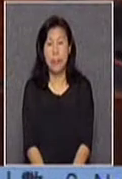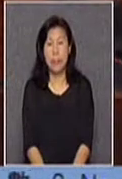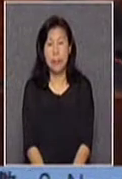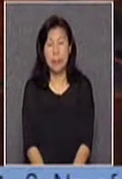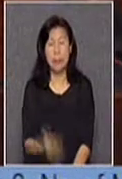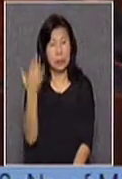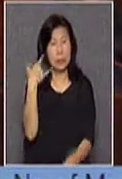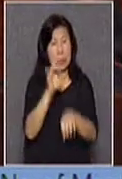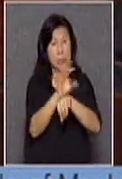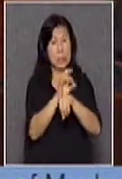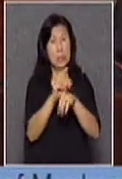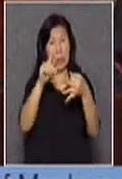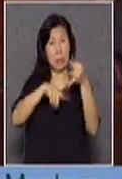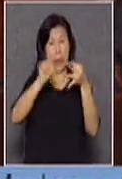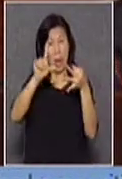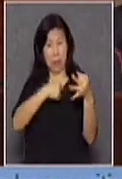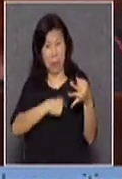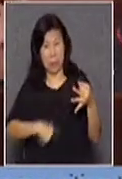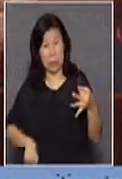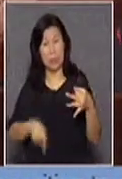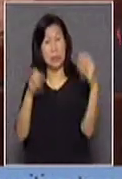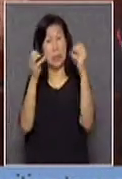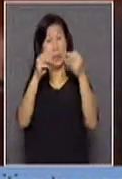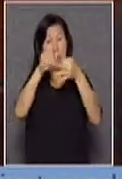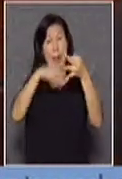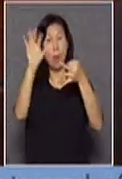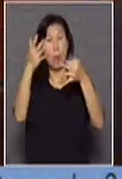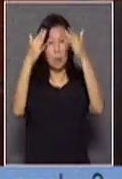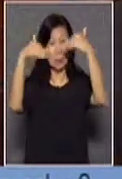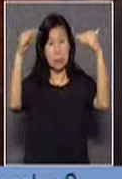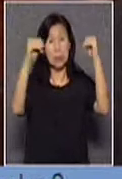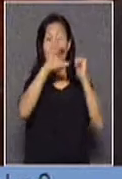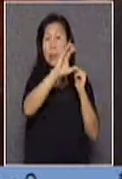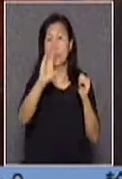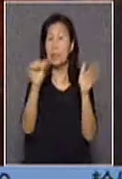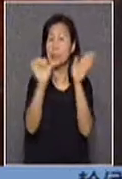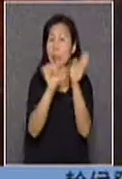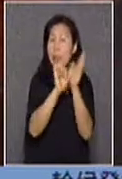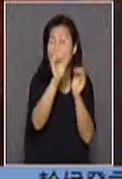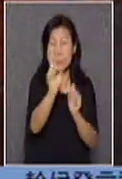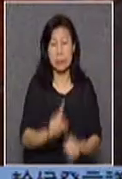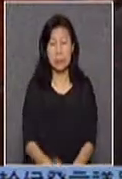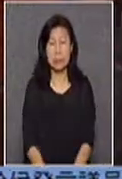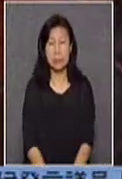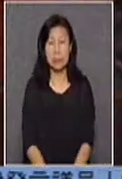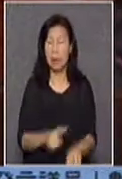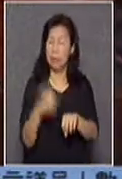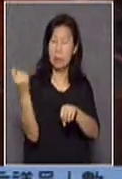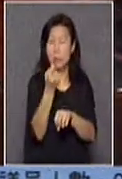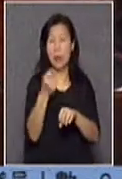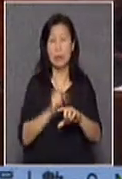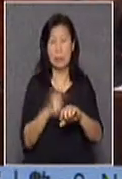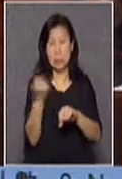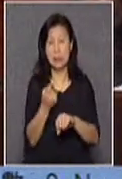前都同阿劉皇發議員都再傾翻黃惠德堂，即係同埋長洲嘅特性啦。咁其實應該盡快咧，即